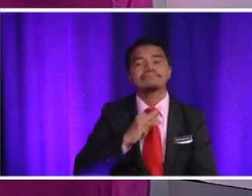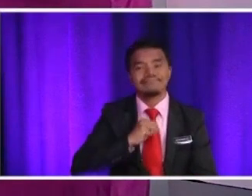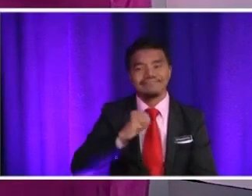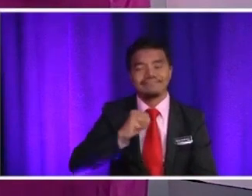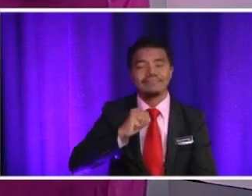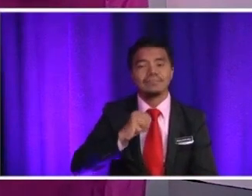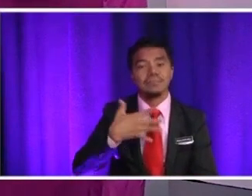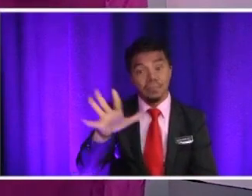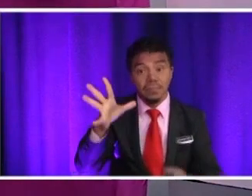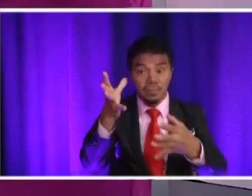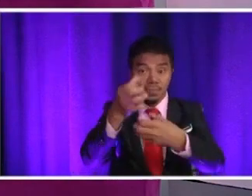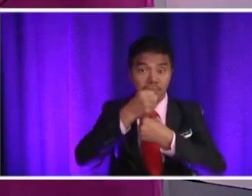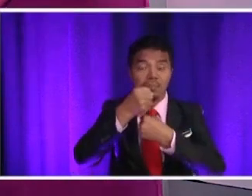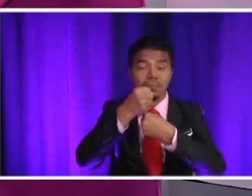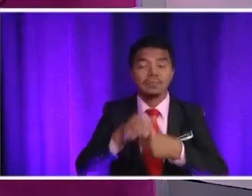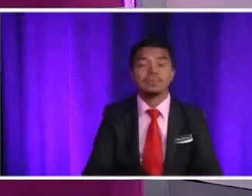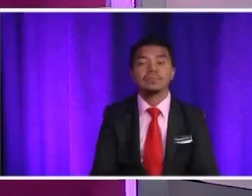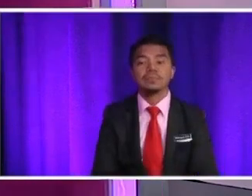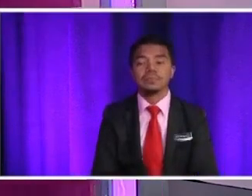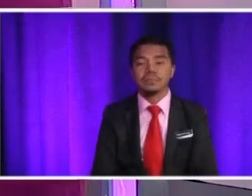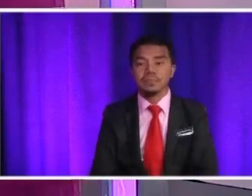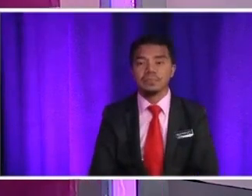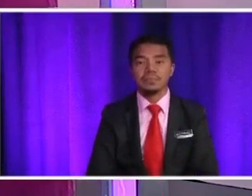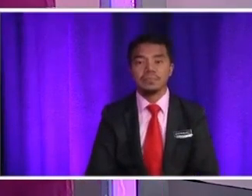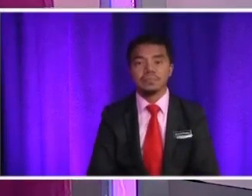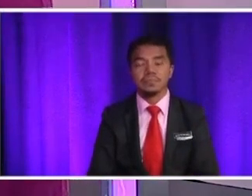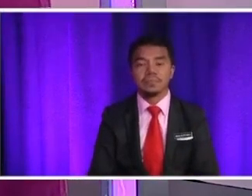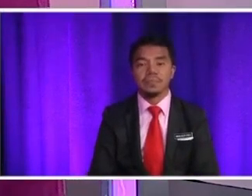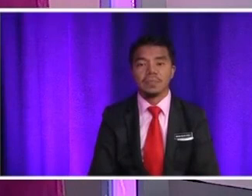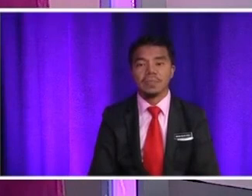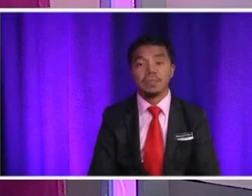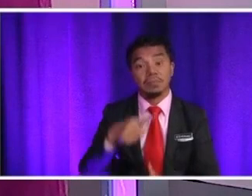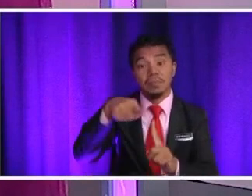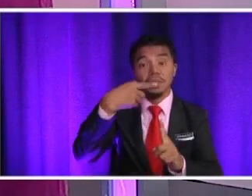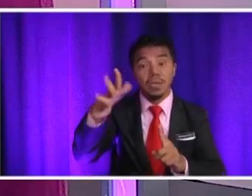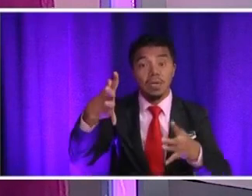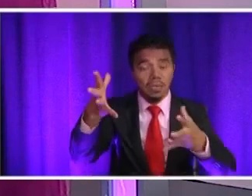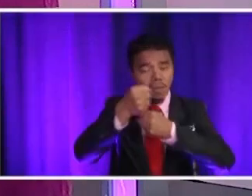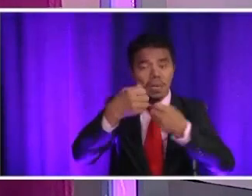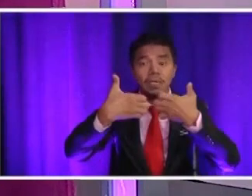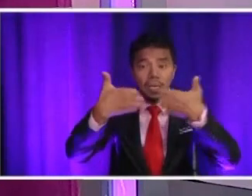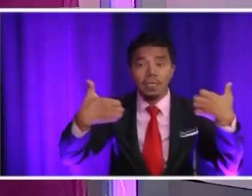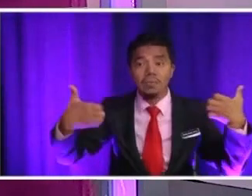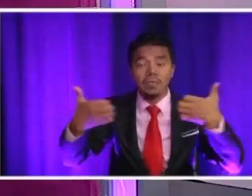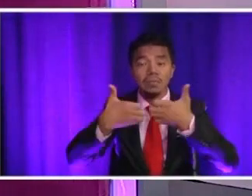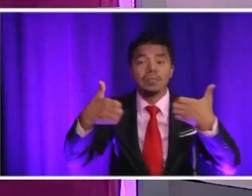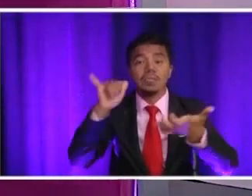seterusnya, bila mereka dah dapat elemen itu, elemen-elemen yang dikandalkan dalam soalan,